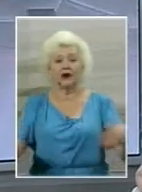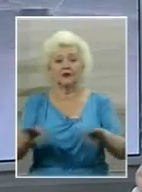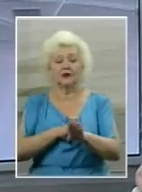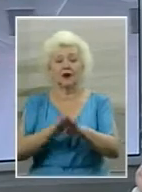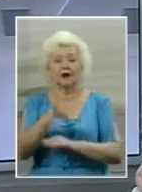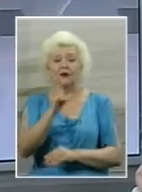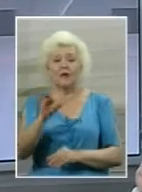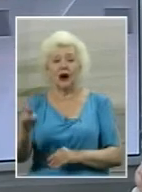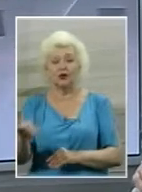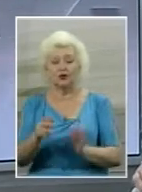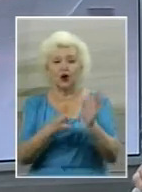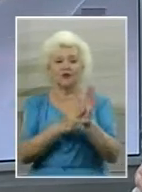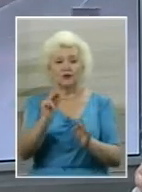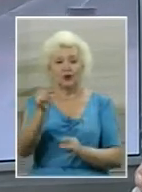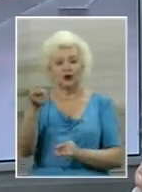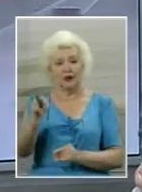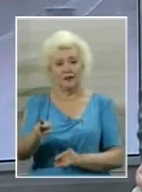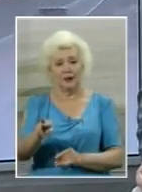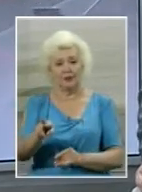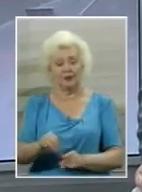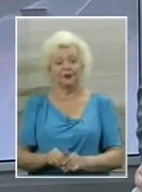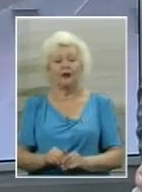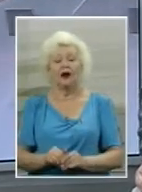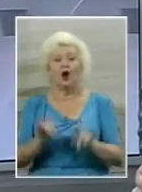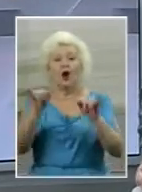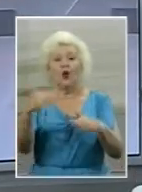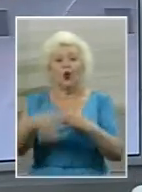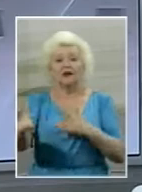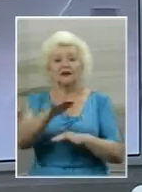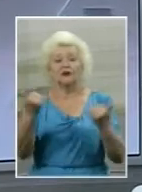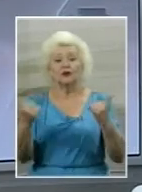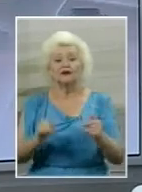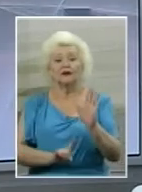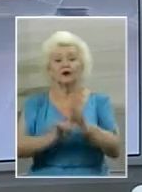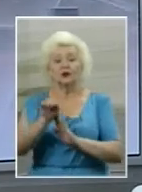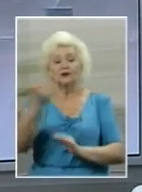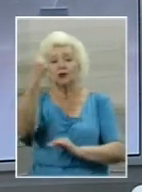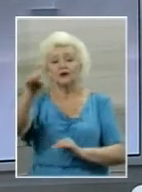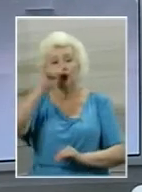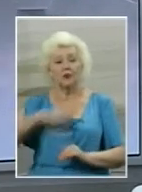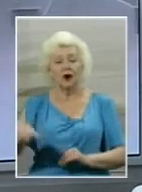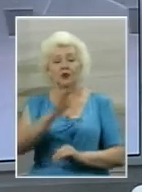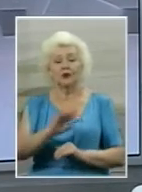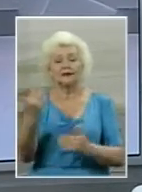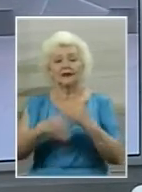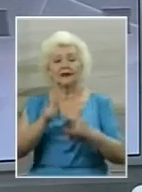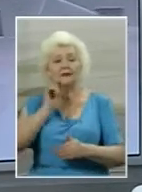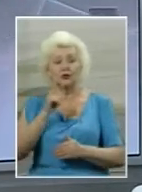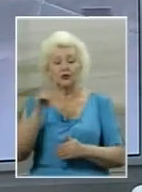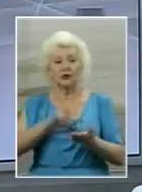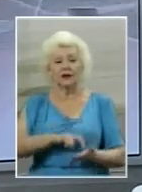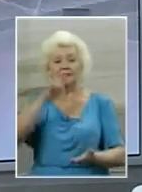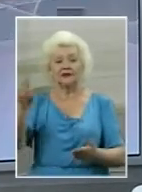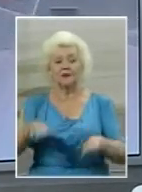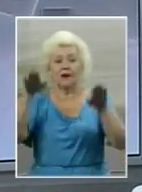у Краматорську 8 червня. У Херсоні сьогодні розпочався чемпіонат України серед юніорів зі стрибків